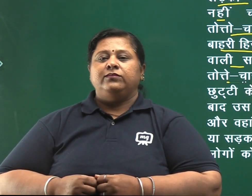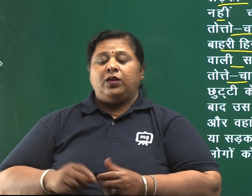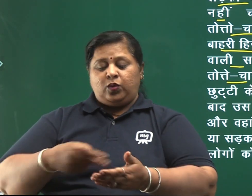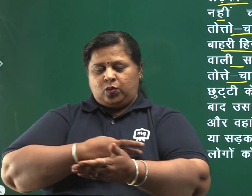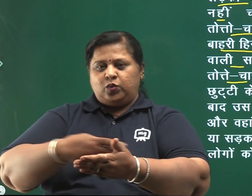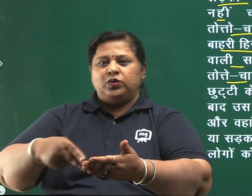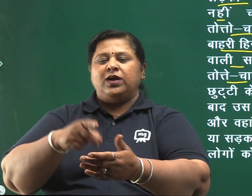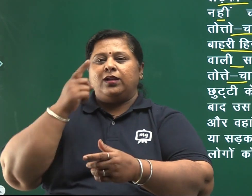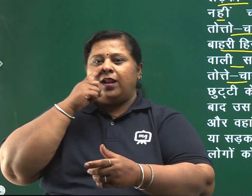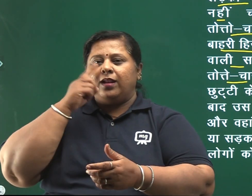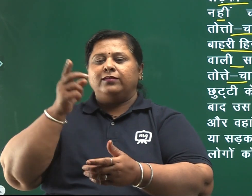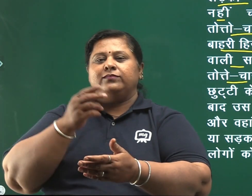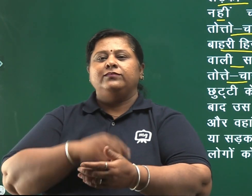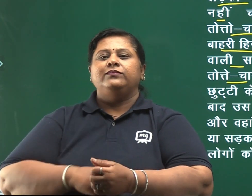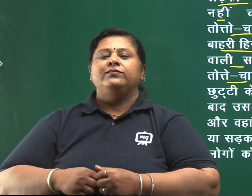तोतो-चान